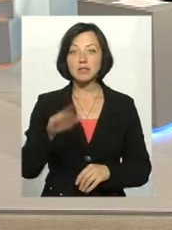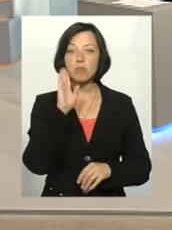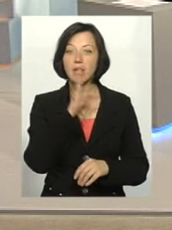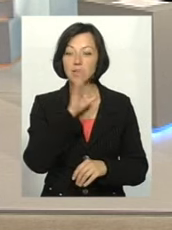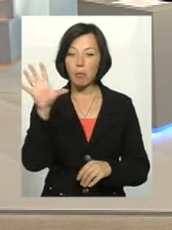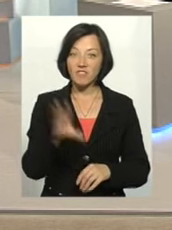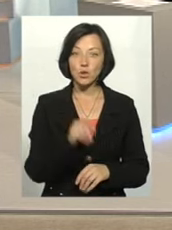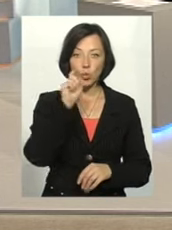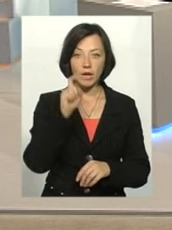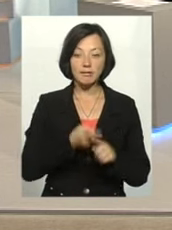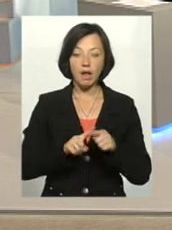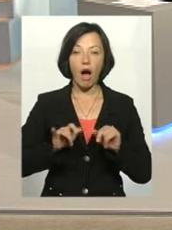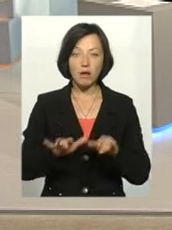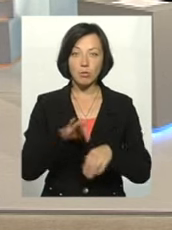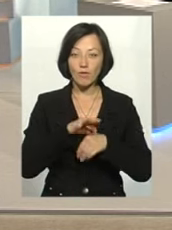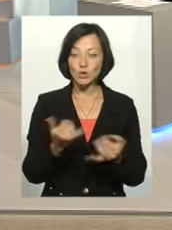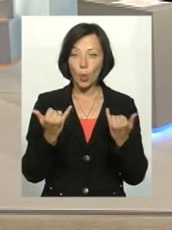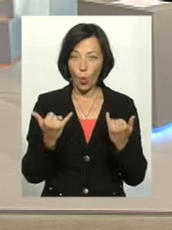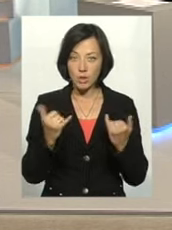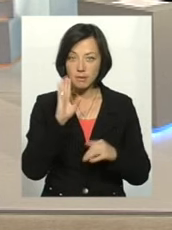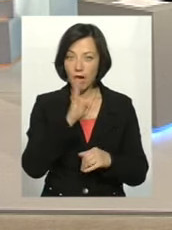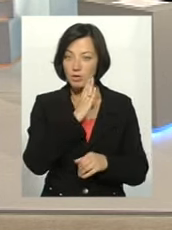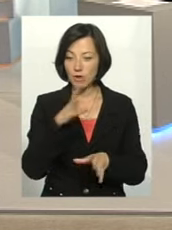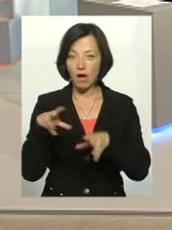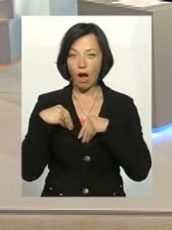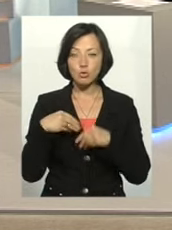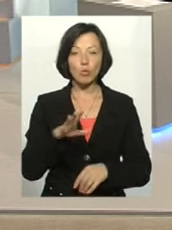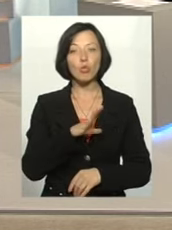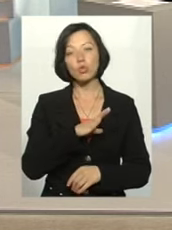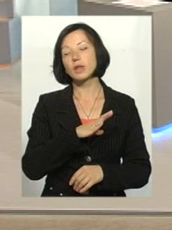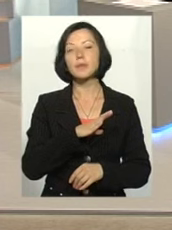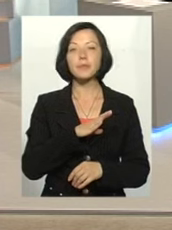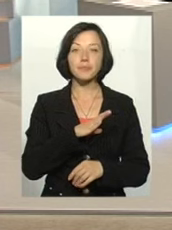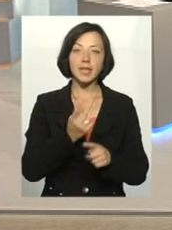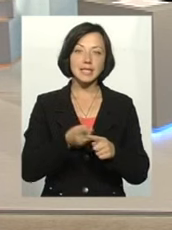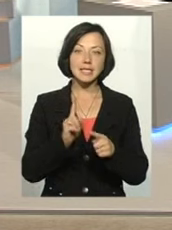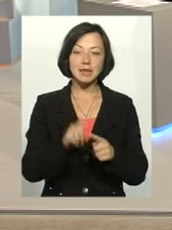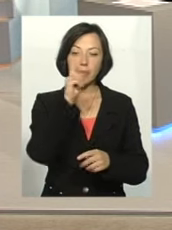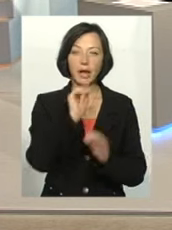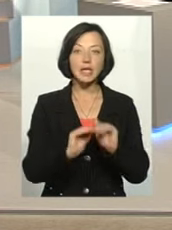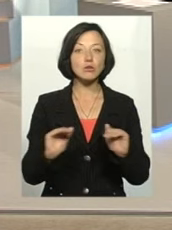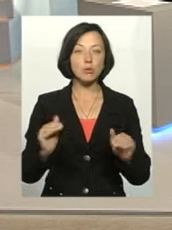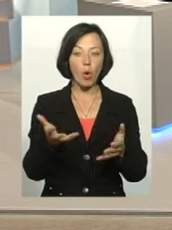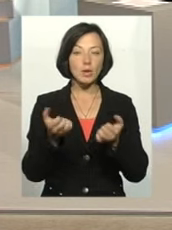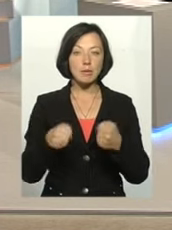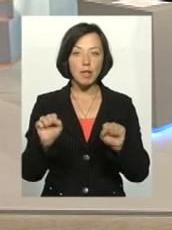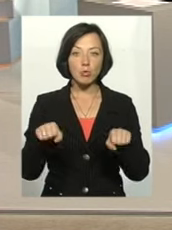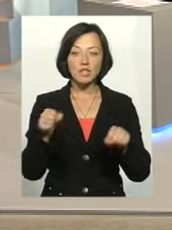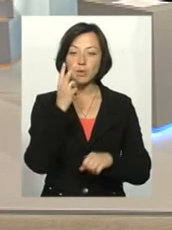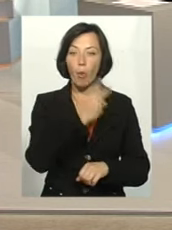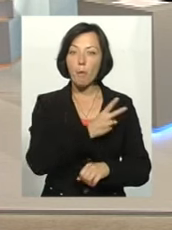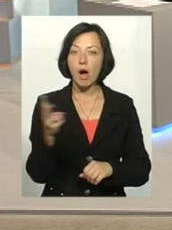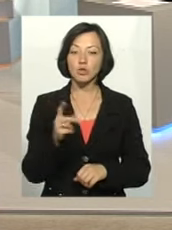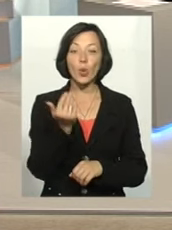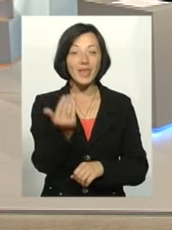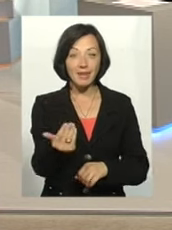також проводили, і сьогоднішні матусі, які також були разом з нами, з цими діточками, отримали можливість побачити, що